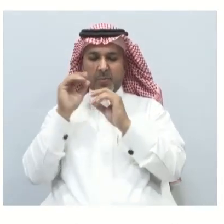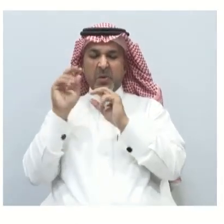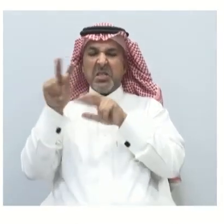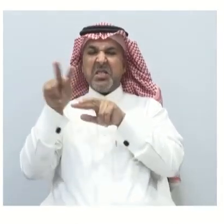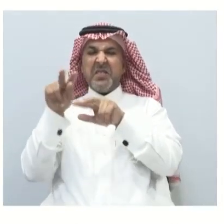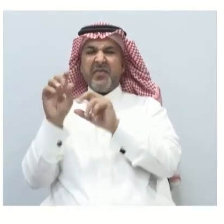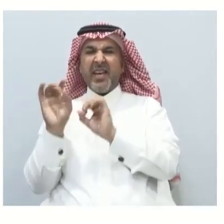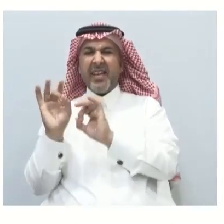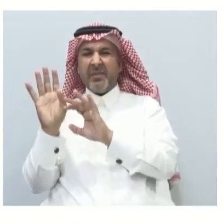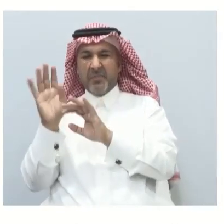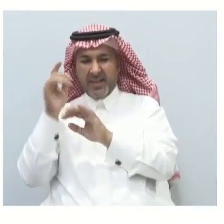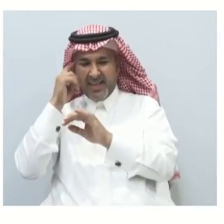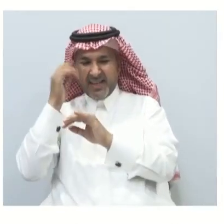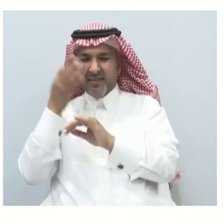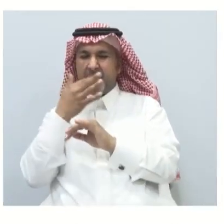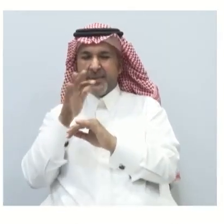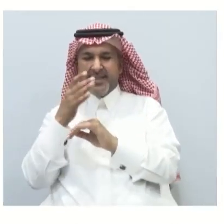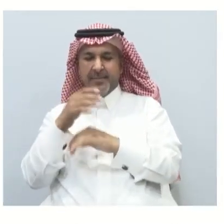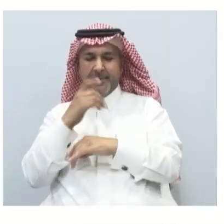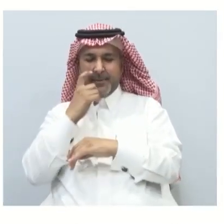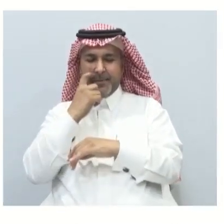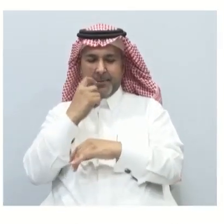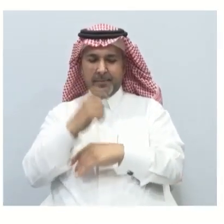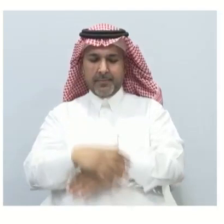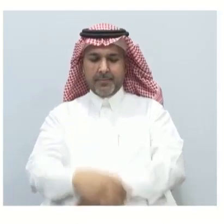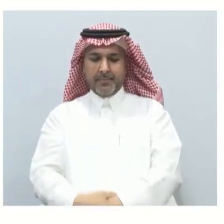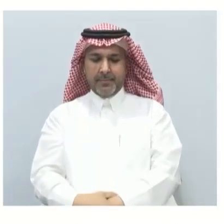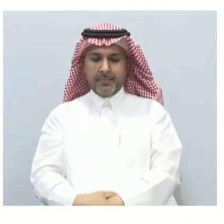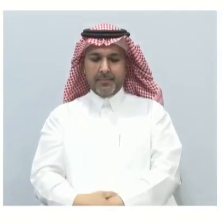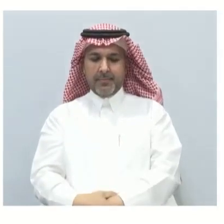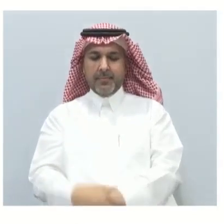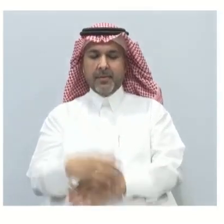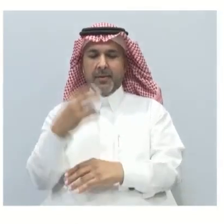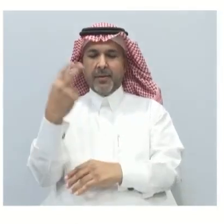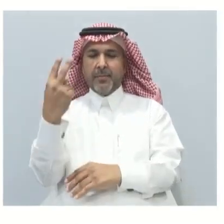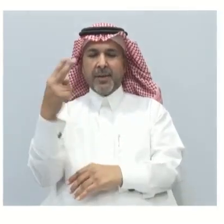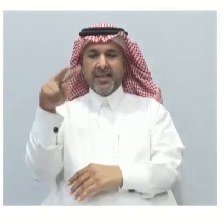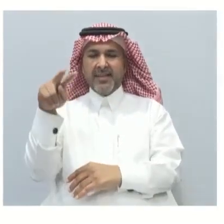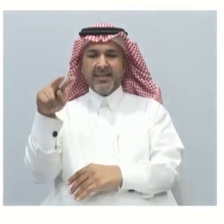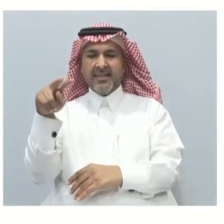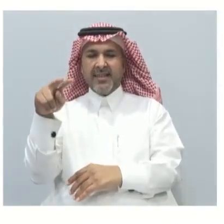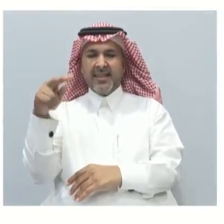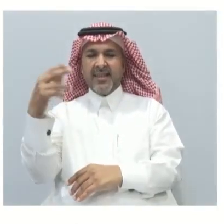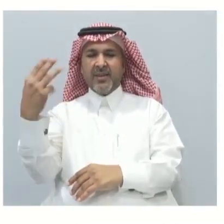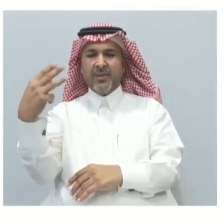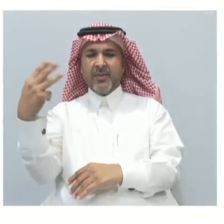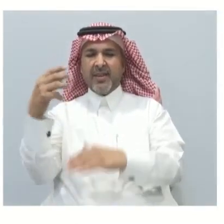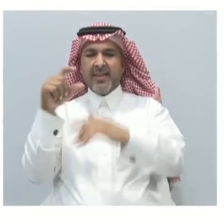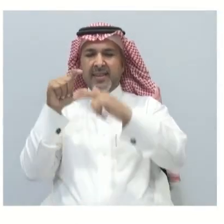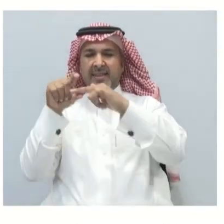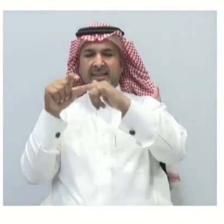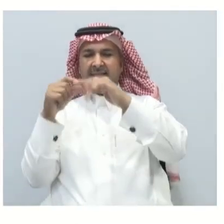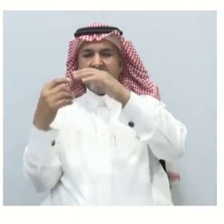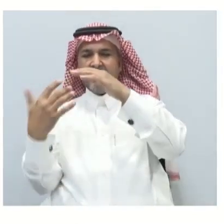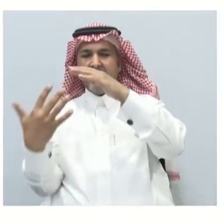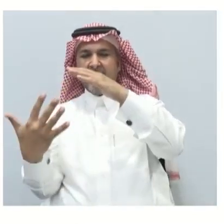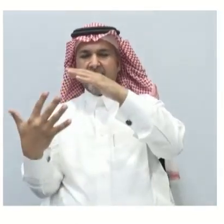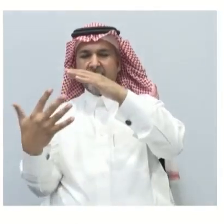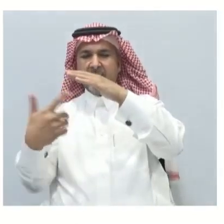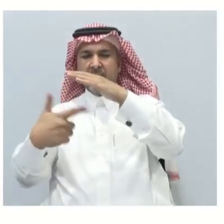من يروح صفرين من فوق مع صفرين من تحت تصير 230 تقسي 75